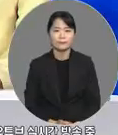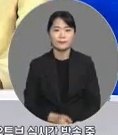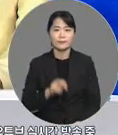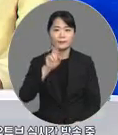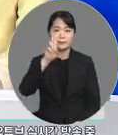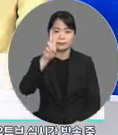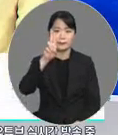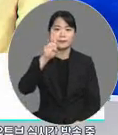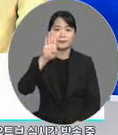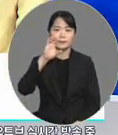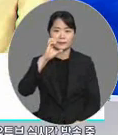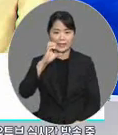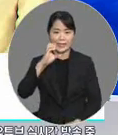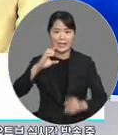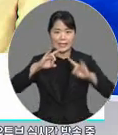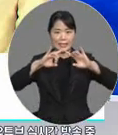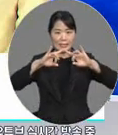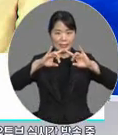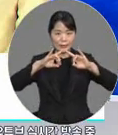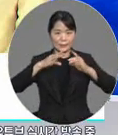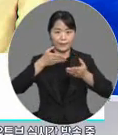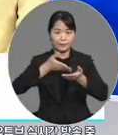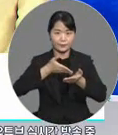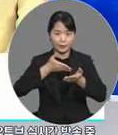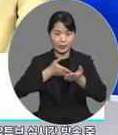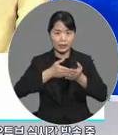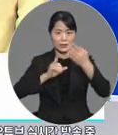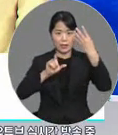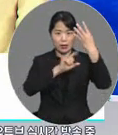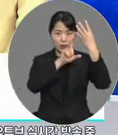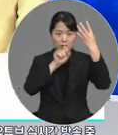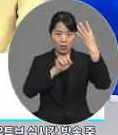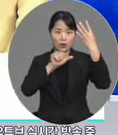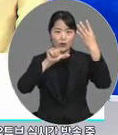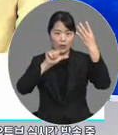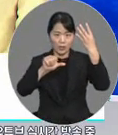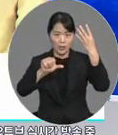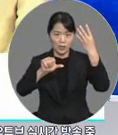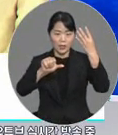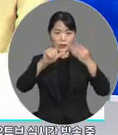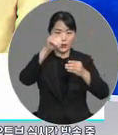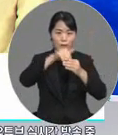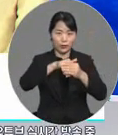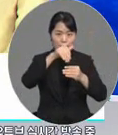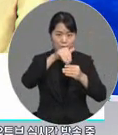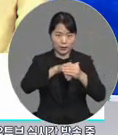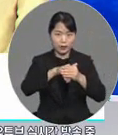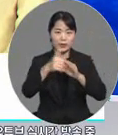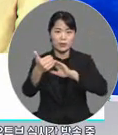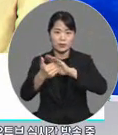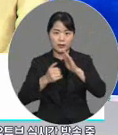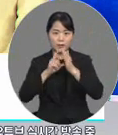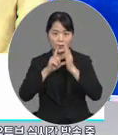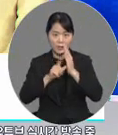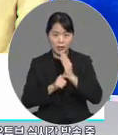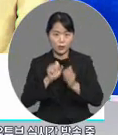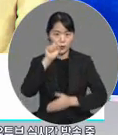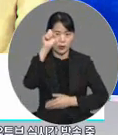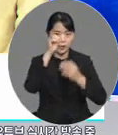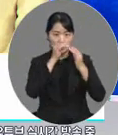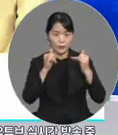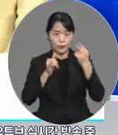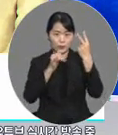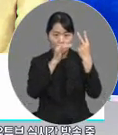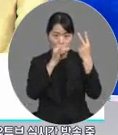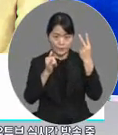UBC 울산방송은 4월 5일 울산교육감 보궐선거를 앞두고 두 명의 후보를 모두 초청해 공약과 비전을 들어보는